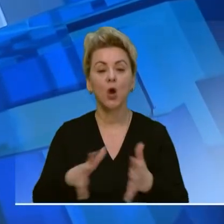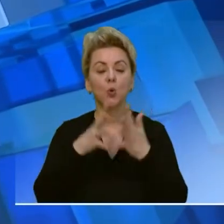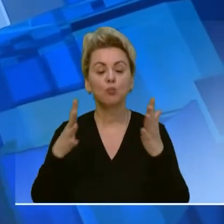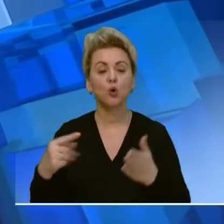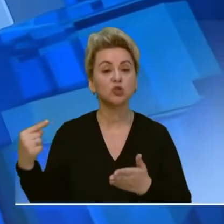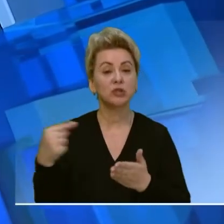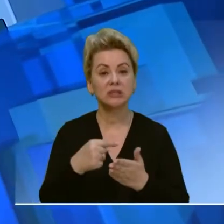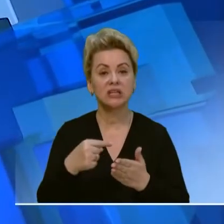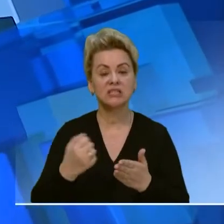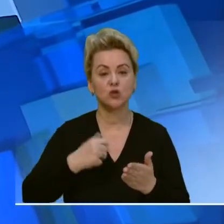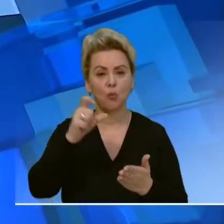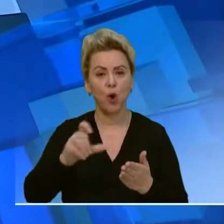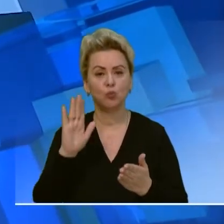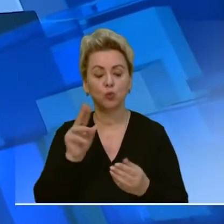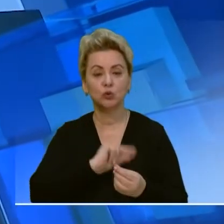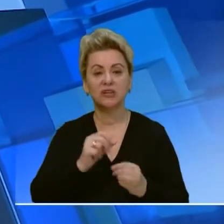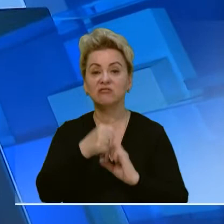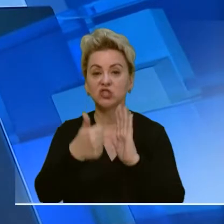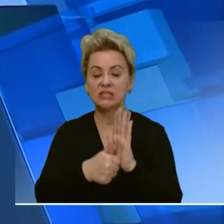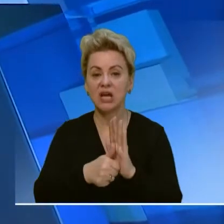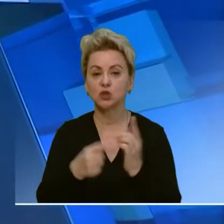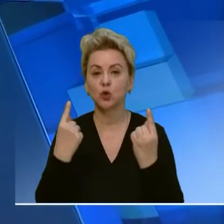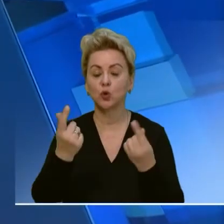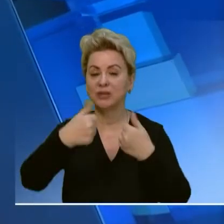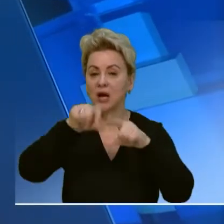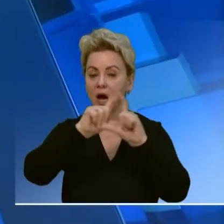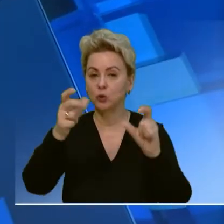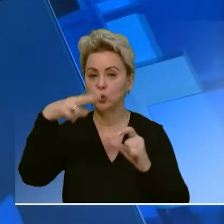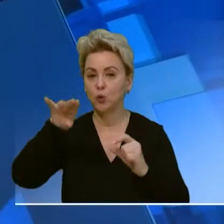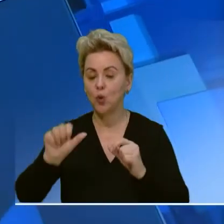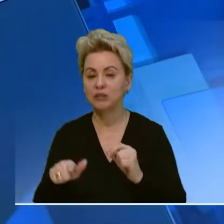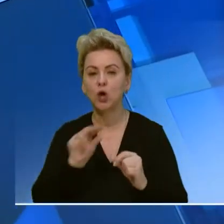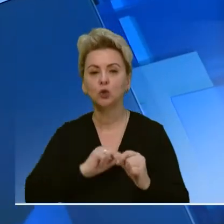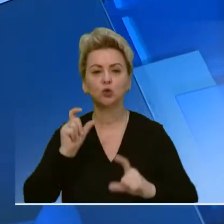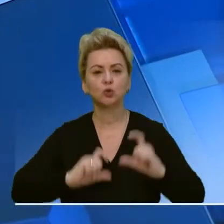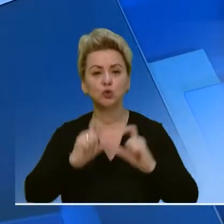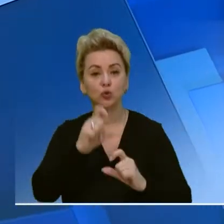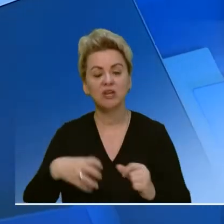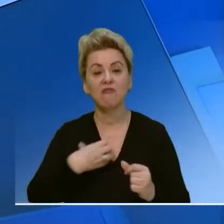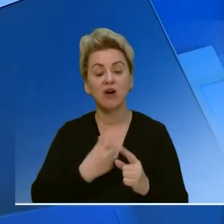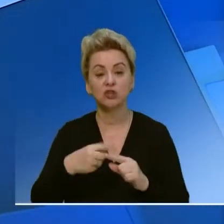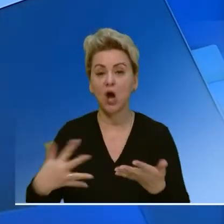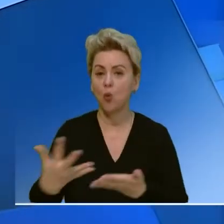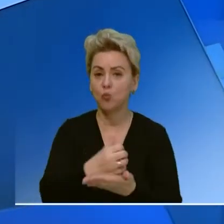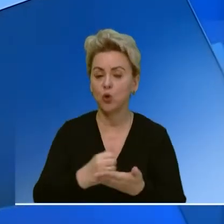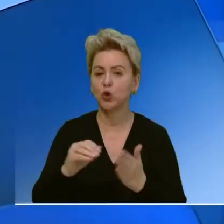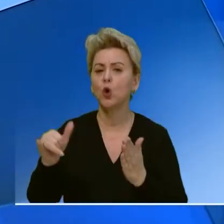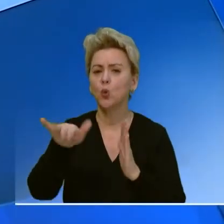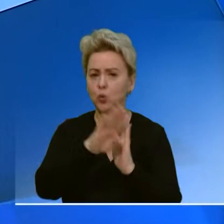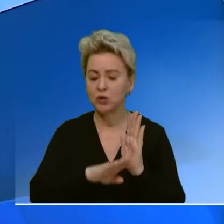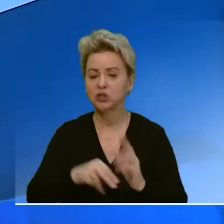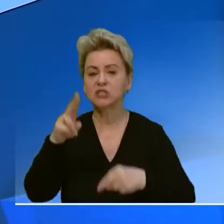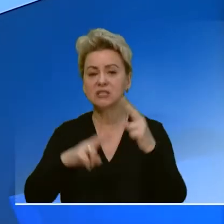Больше 1000 бойцов будут работать в 16 крупных организациях Дона. Труд студентов важен для уборки урожая,